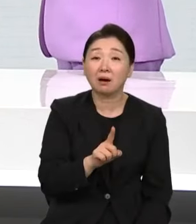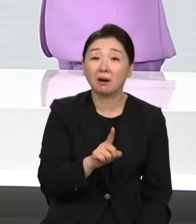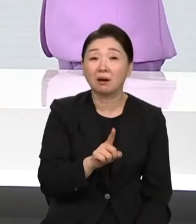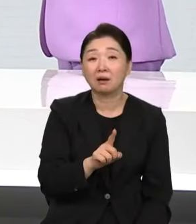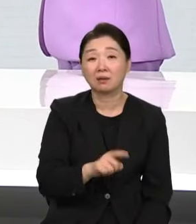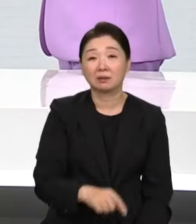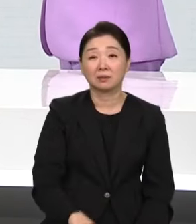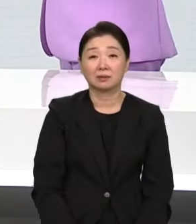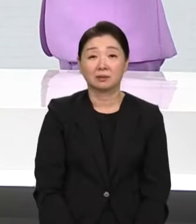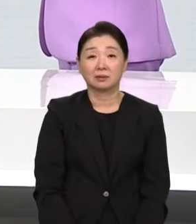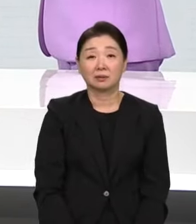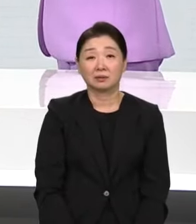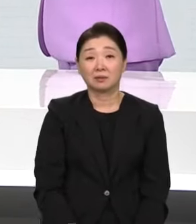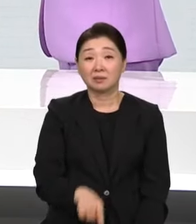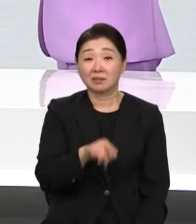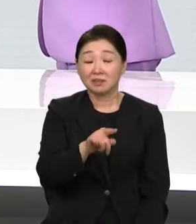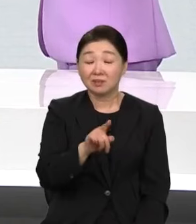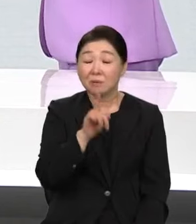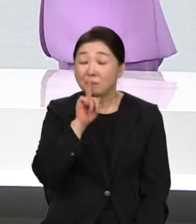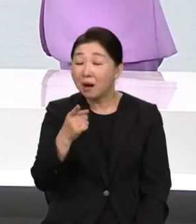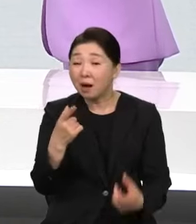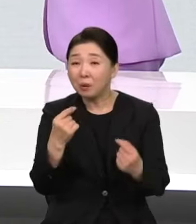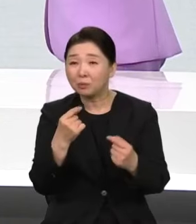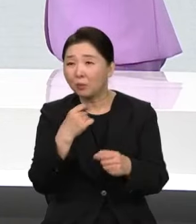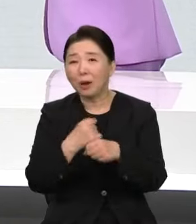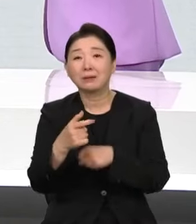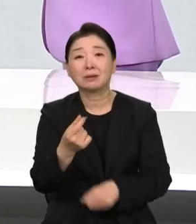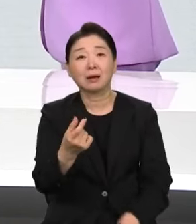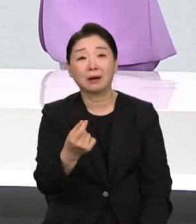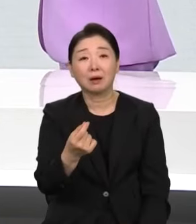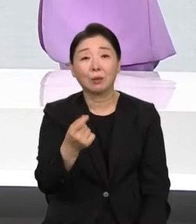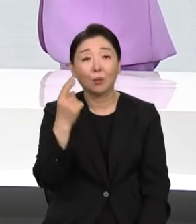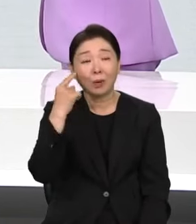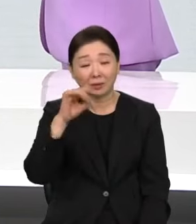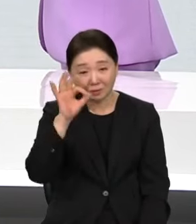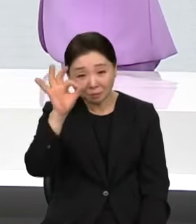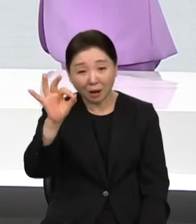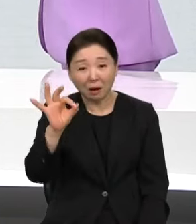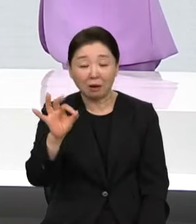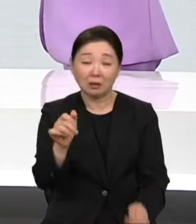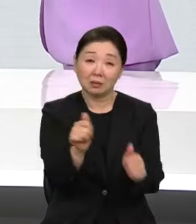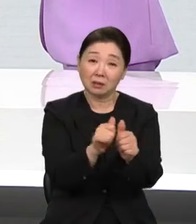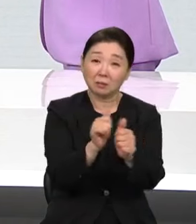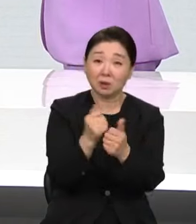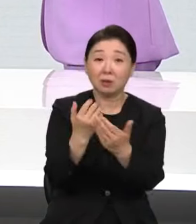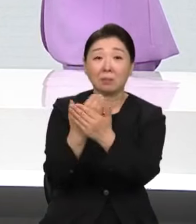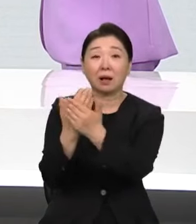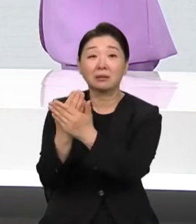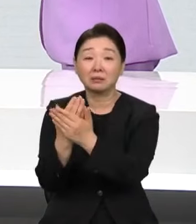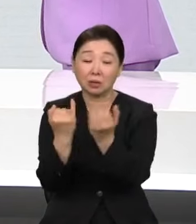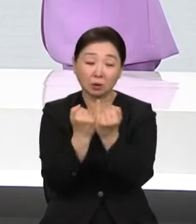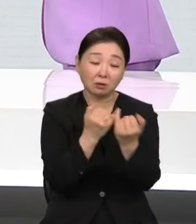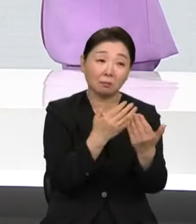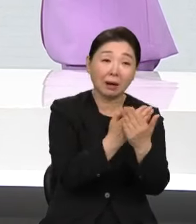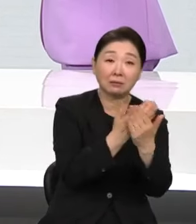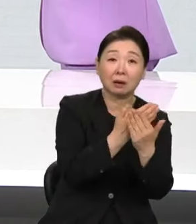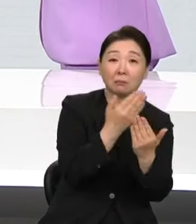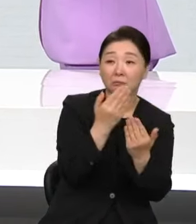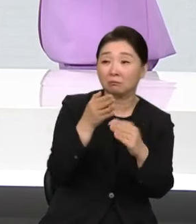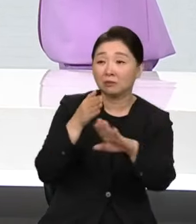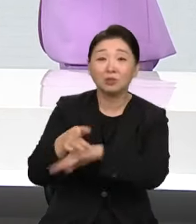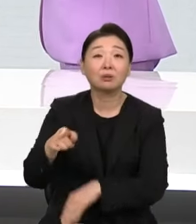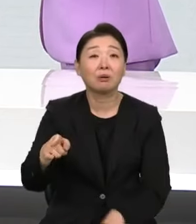내용이 들어갔습니다. 그걸 주장하는 논리가 더 황당한데요. 이 직접 보시면 남성의 발달 정도가 여성보다 느리다는